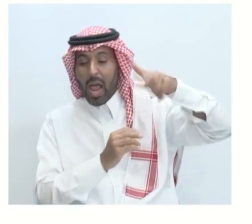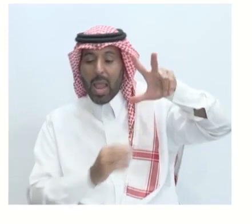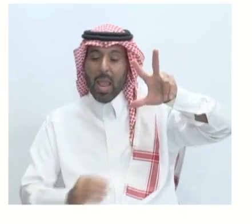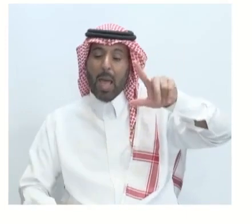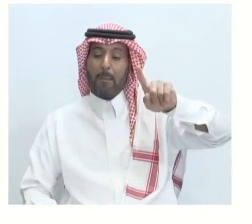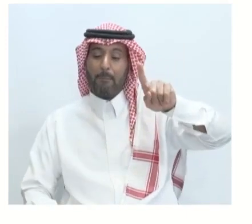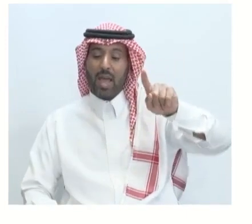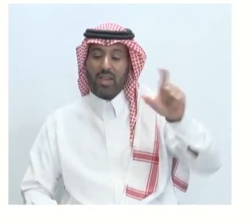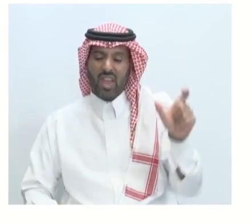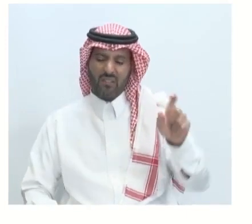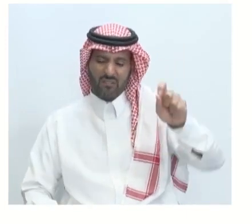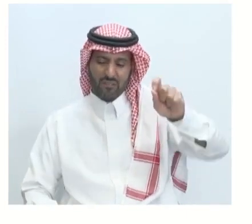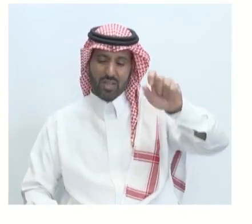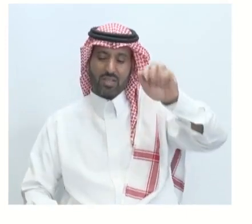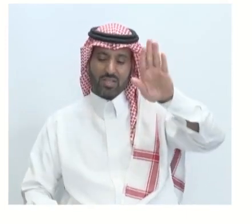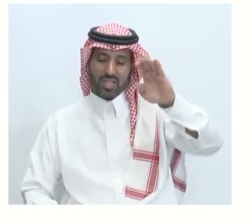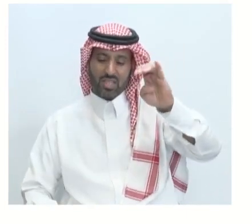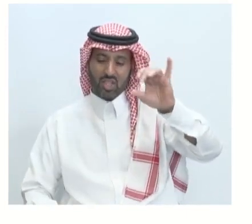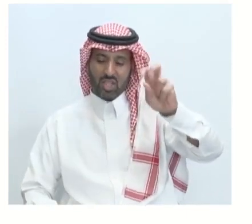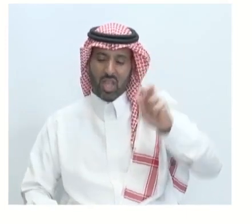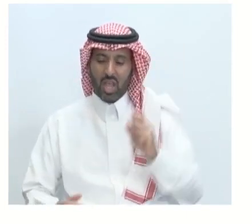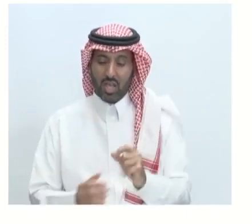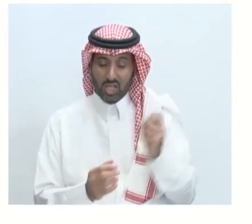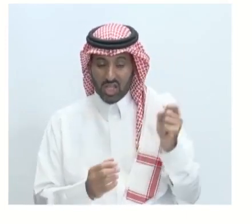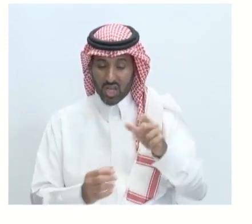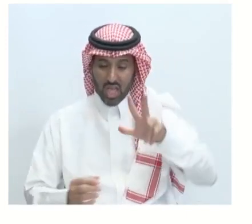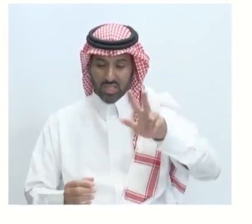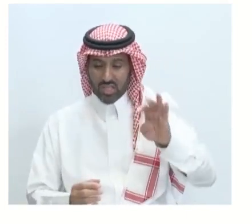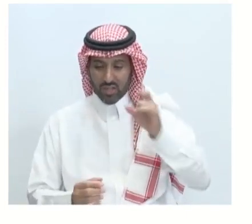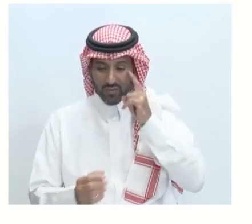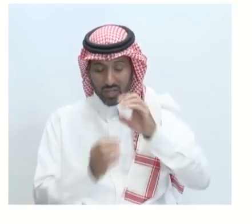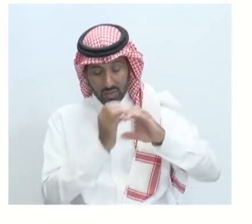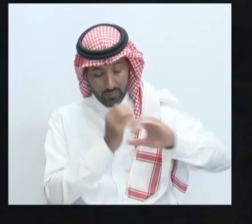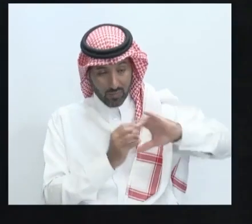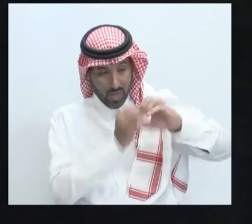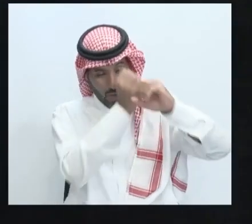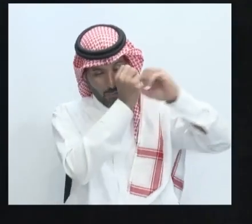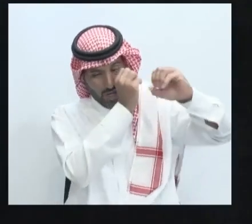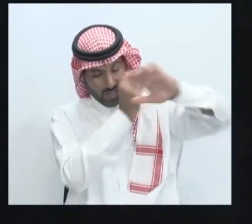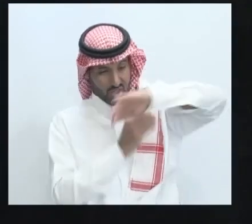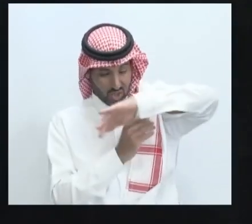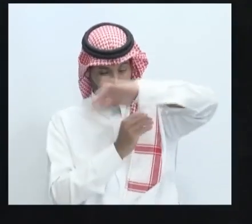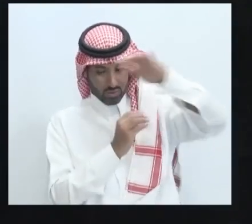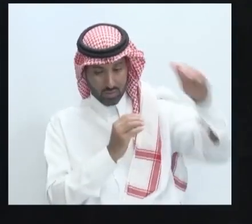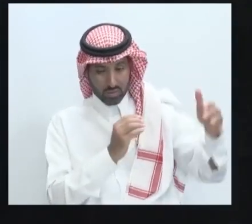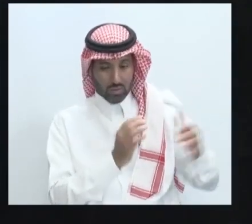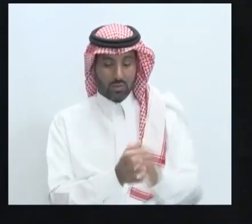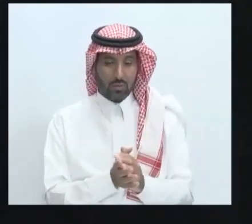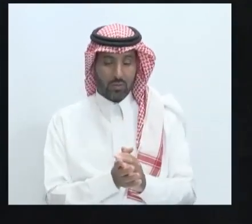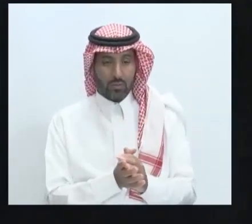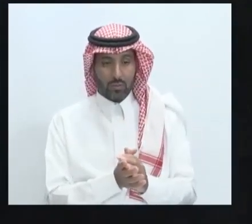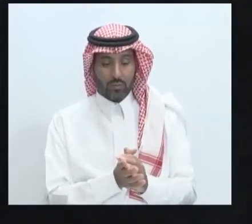البنفسجيه في التقدم في التقدم في المراصد عزيزي طالب عزيزتي الطالبه ان هذا